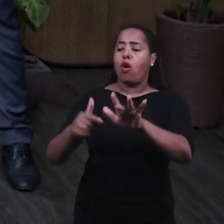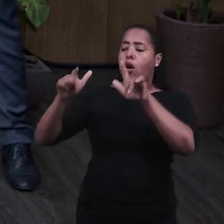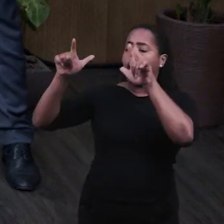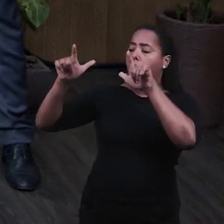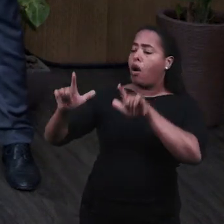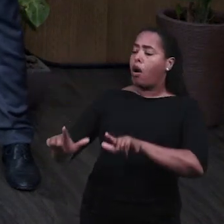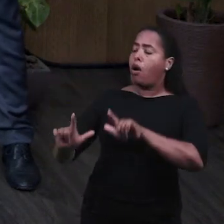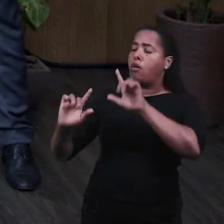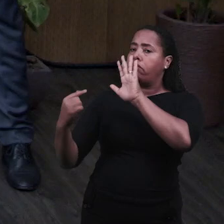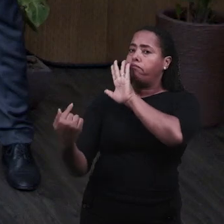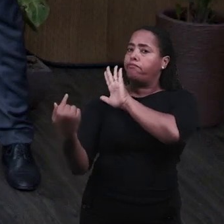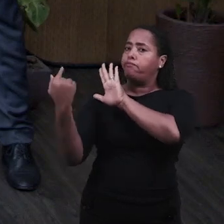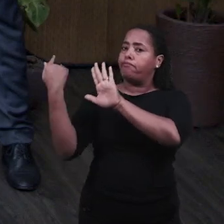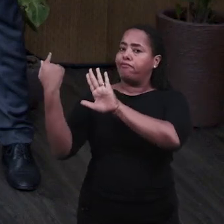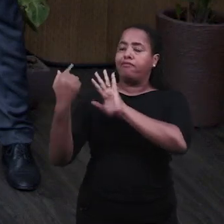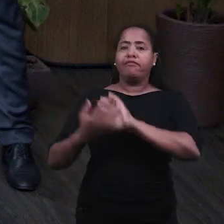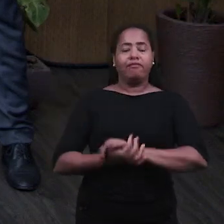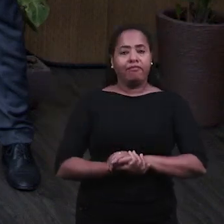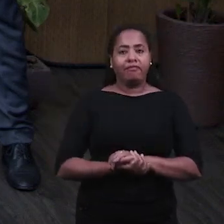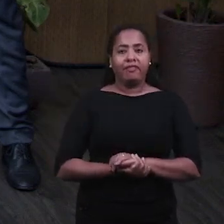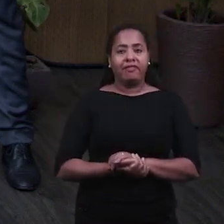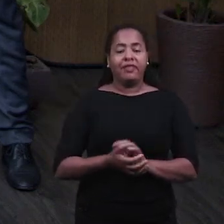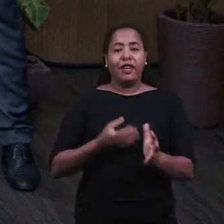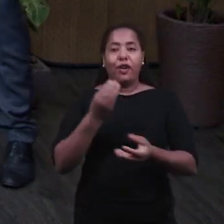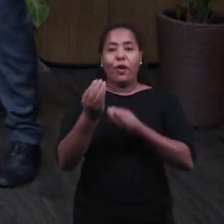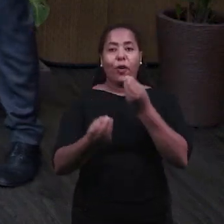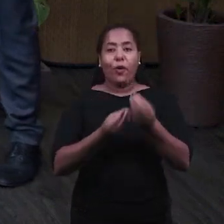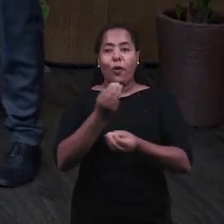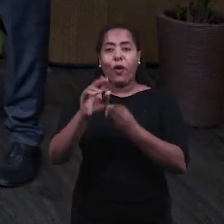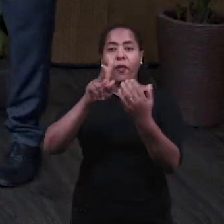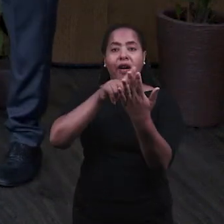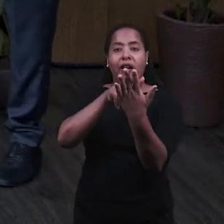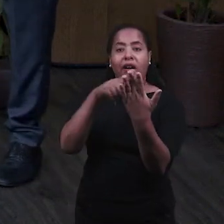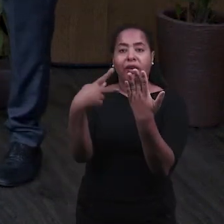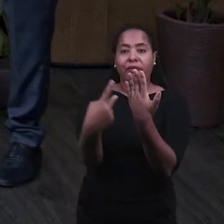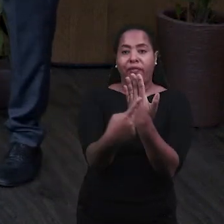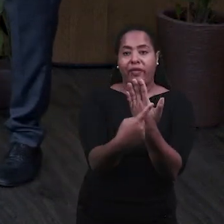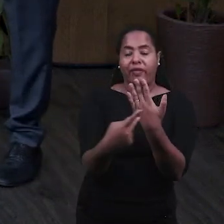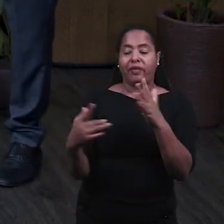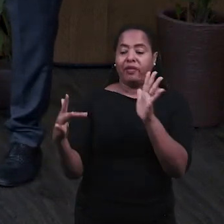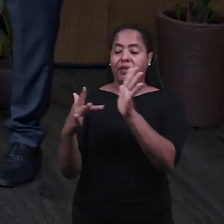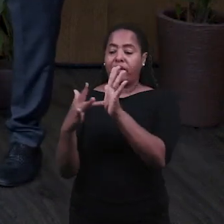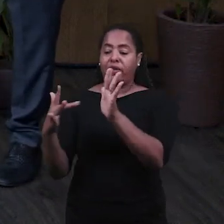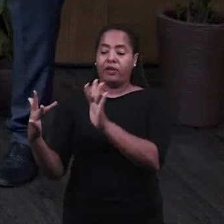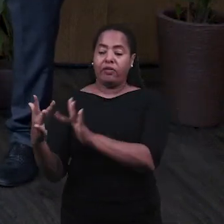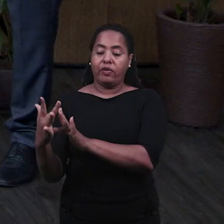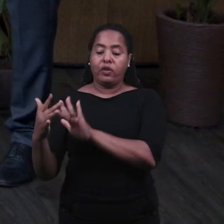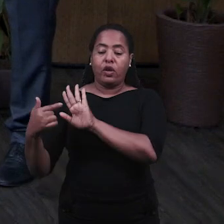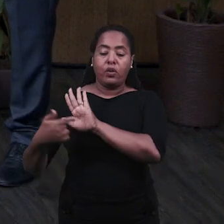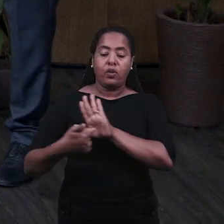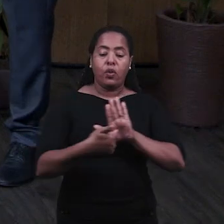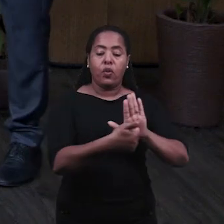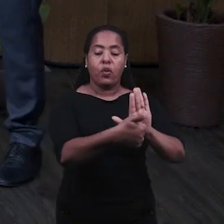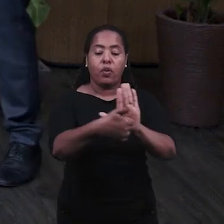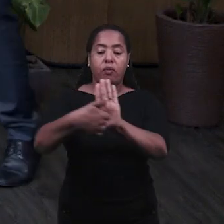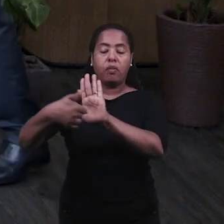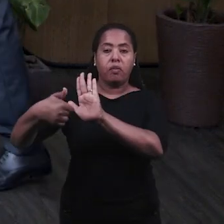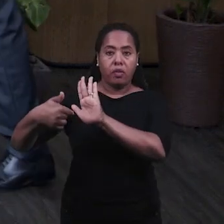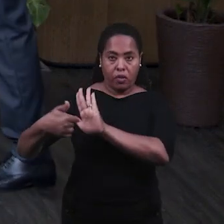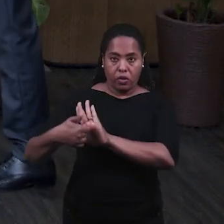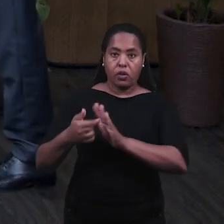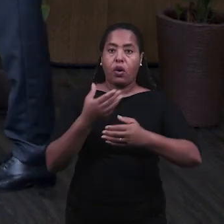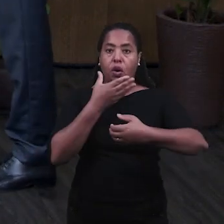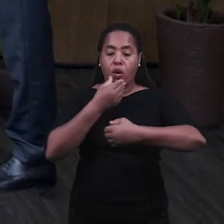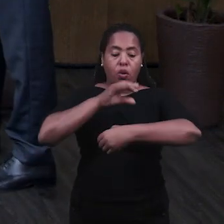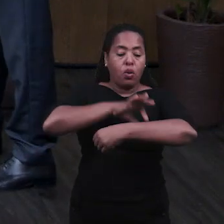depuis maintenant montrer un endroit où s'est donné cette parabole que le Seigneur Jésus a dit, a cité la